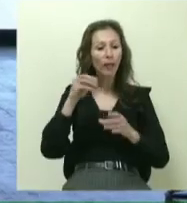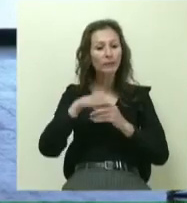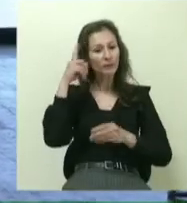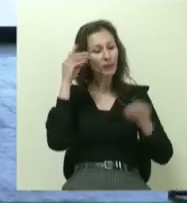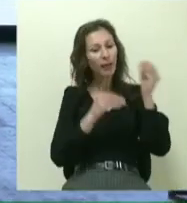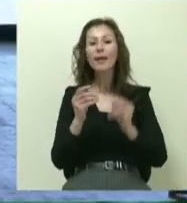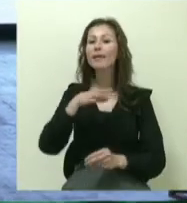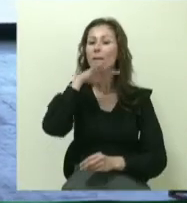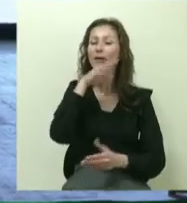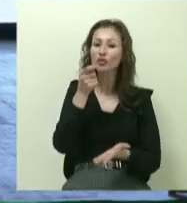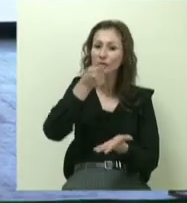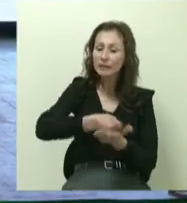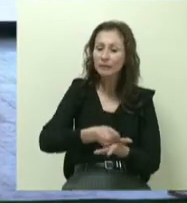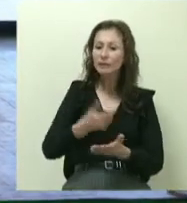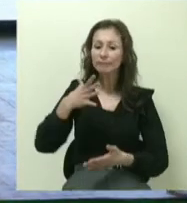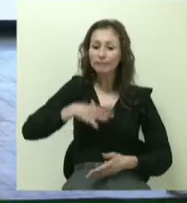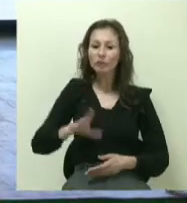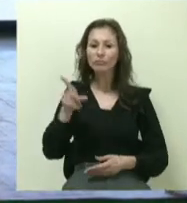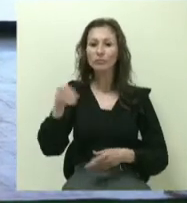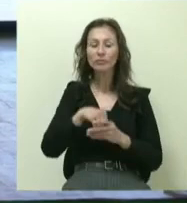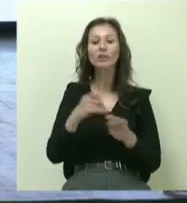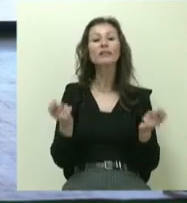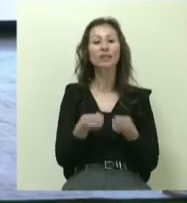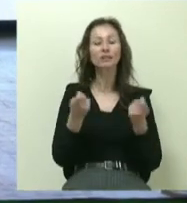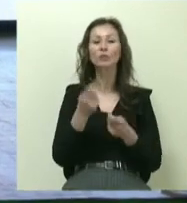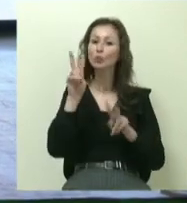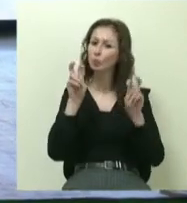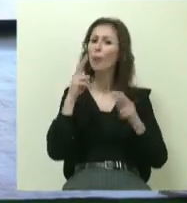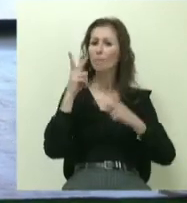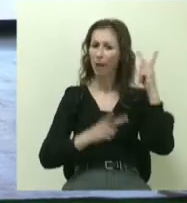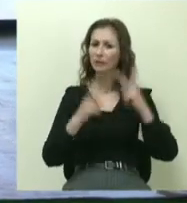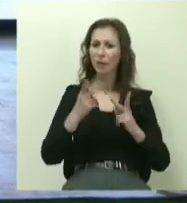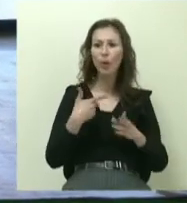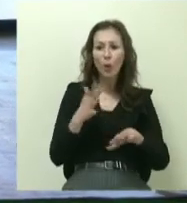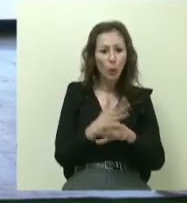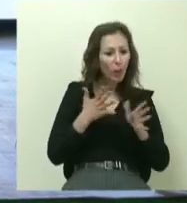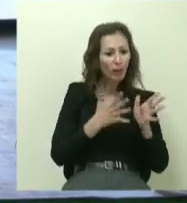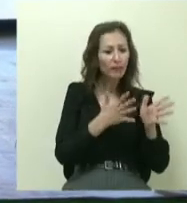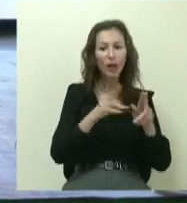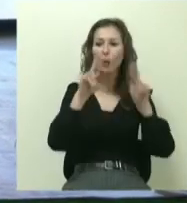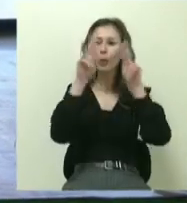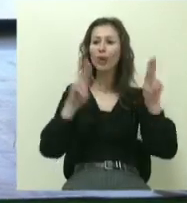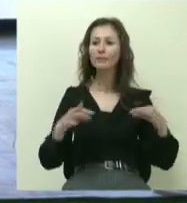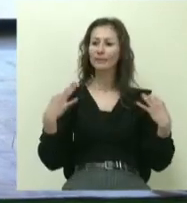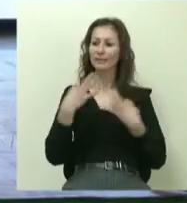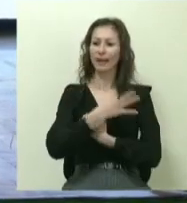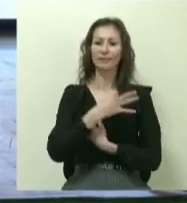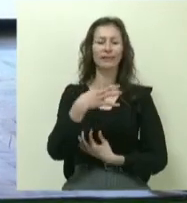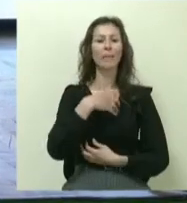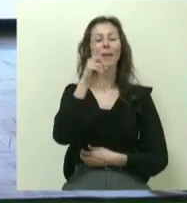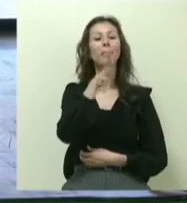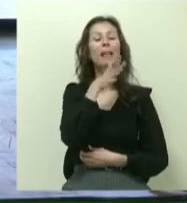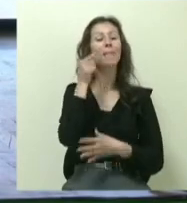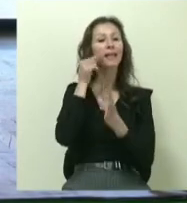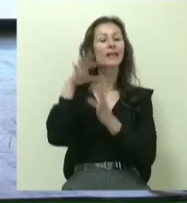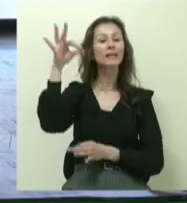yabancı yatırımcının lokasyon tercihleri çalıştığı konulardan bazıları uluslararası saygınlığa sahip bir bilim